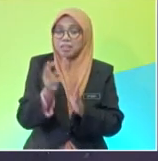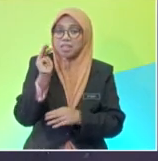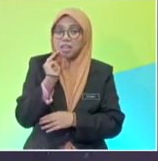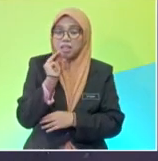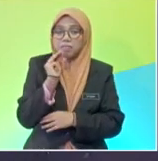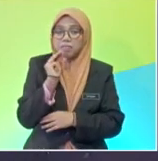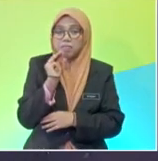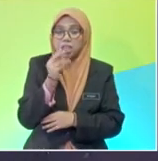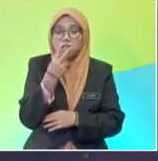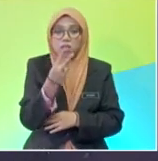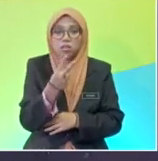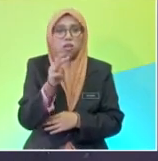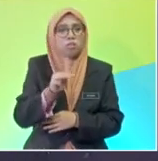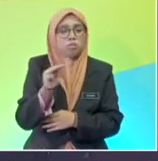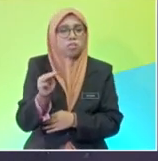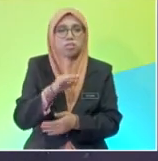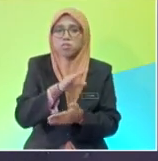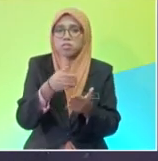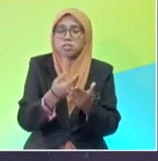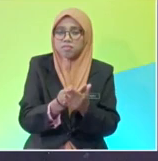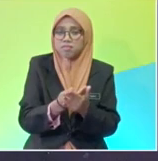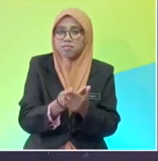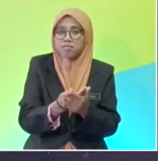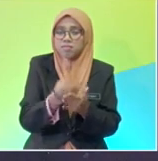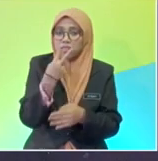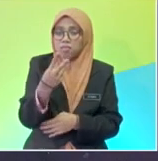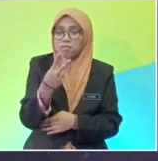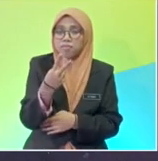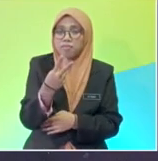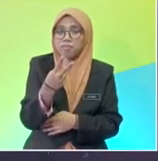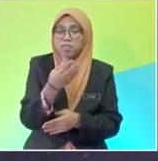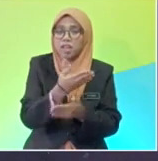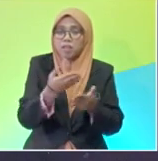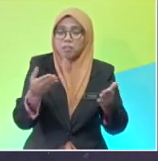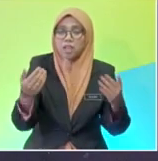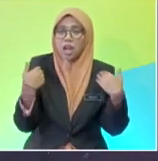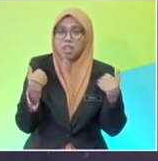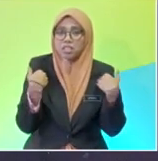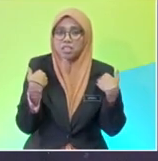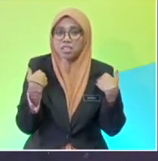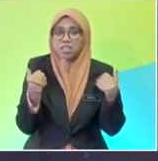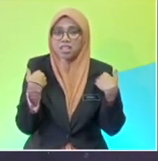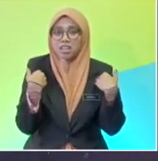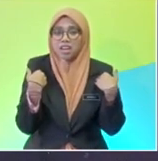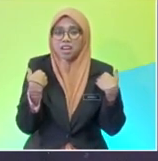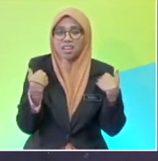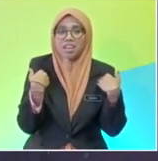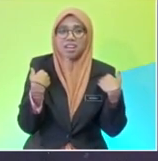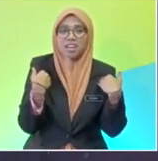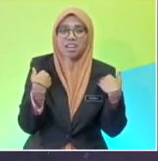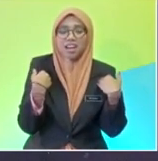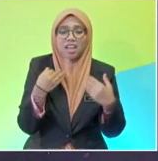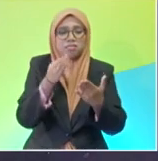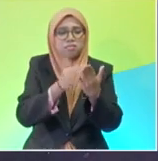kalau kita dapat tengok, kan, murid-murid kat rumah semua pun dapat tengok, kan, dekat depan ni, bila kita nyanyi tadi dia macam, Februari kat sini, Januari kat